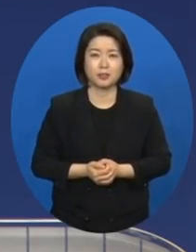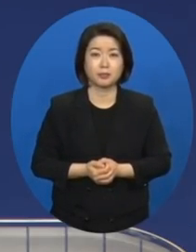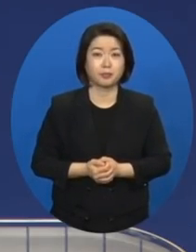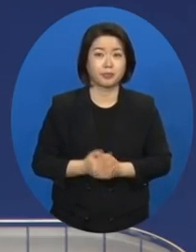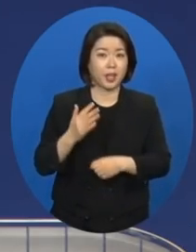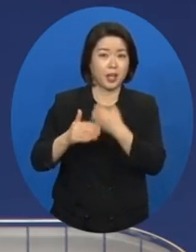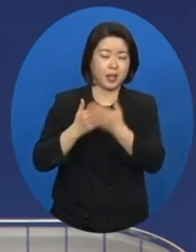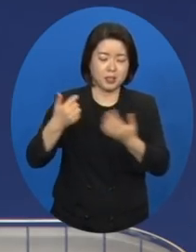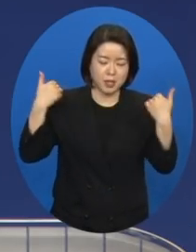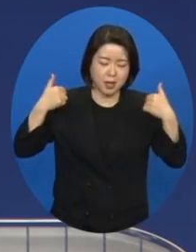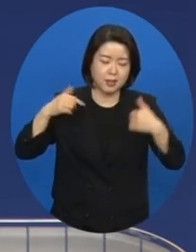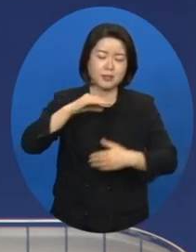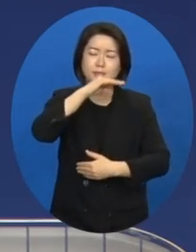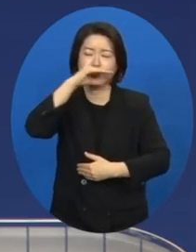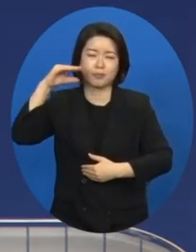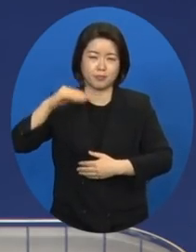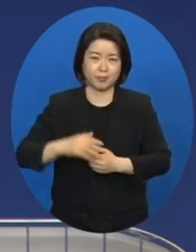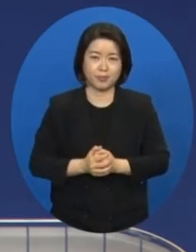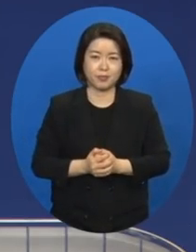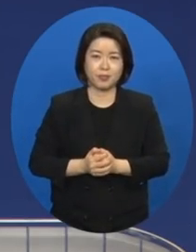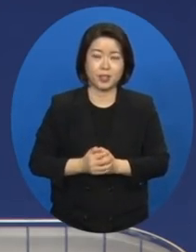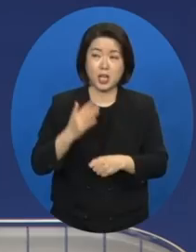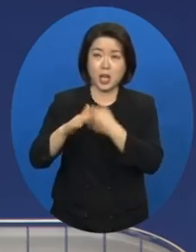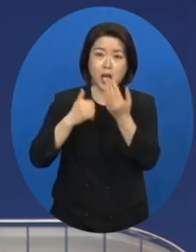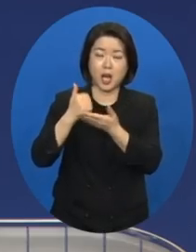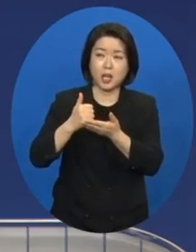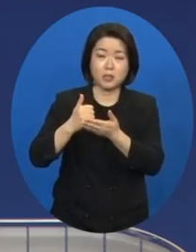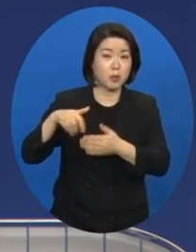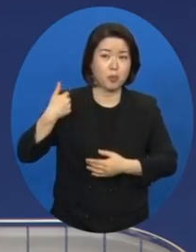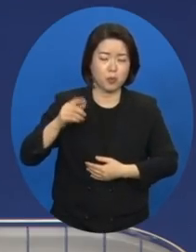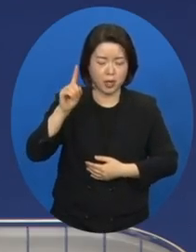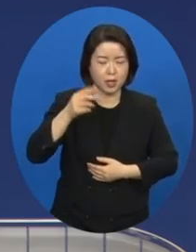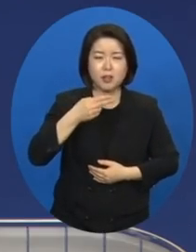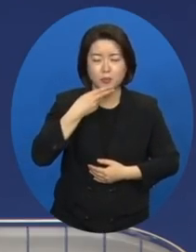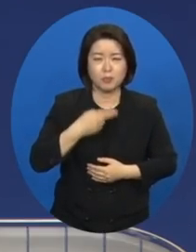그분은 항상 오르시다는 거예요. 그분이 모르시는 것은 없습니다.